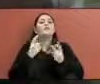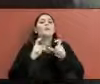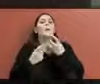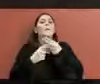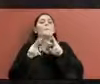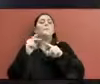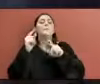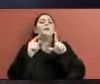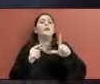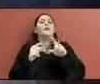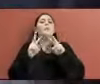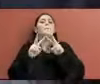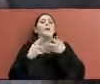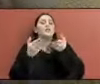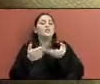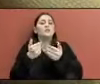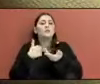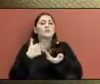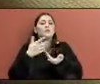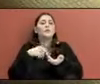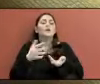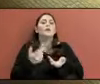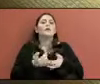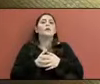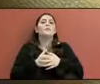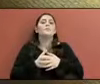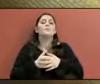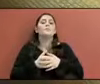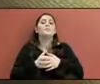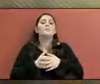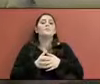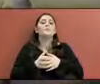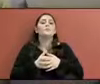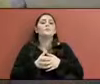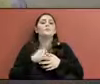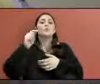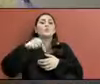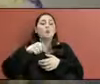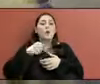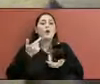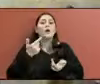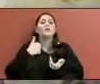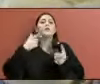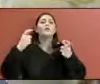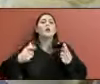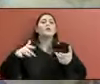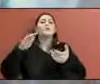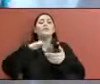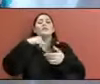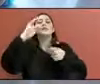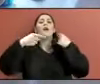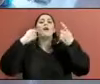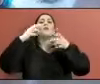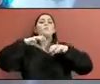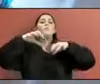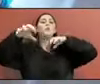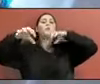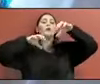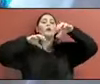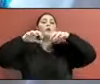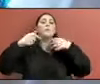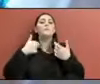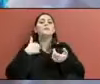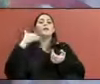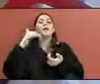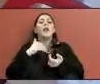aslında burada rol model aldık ve şu anda kentimizin diğer bölgelerinde de bize gelen talimat